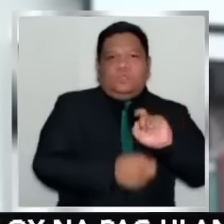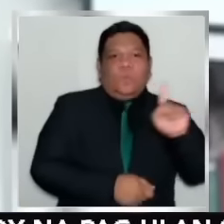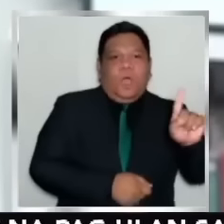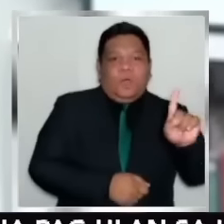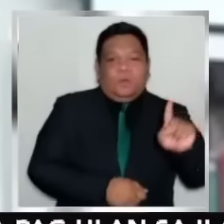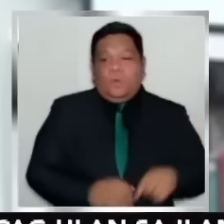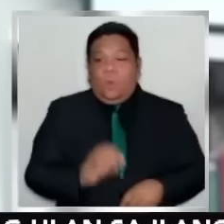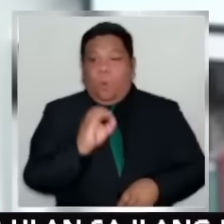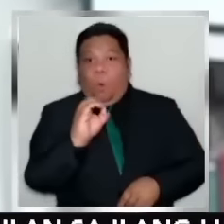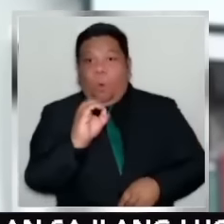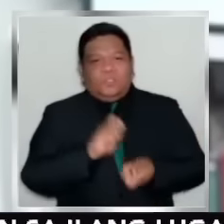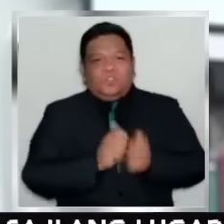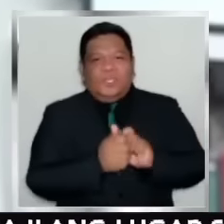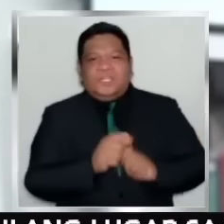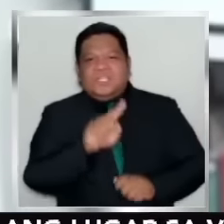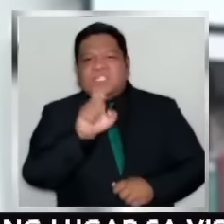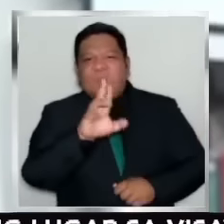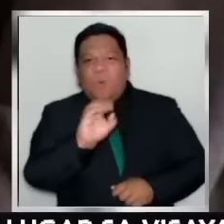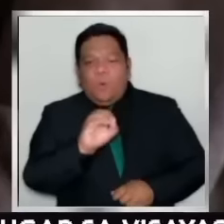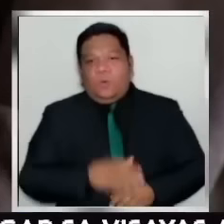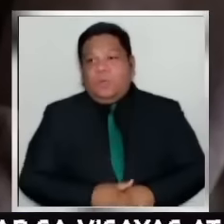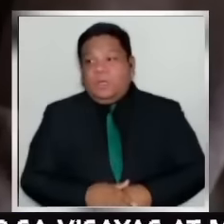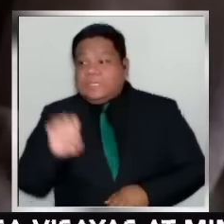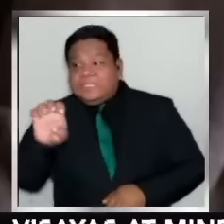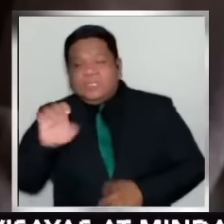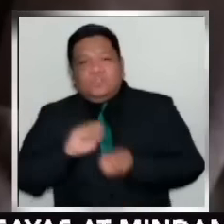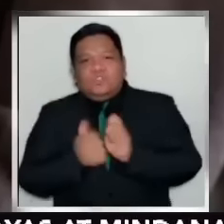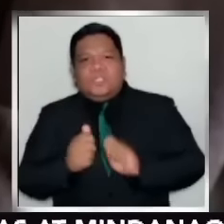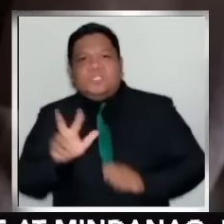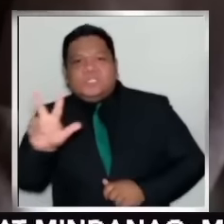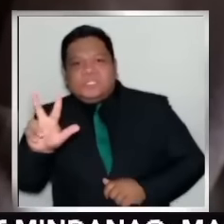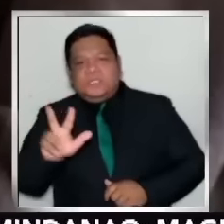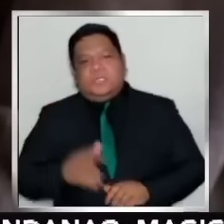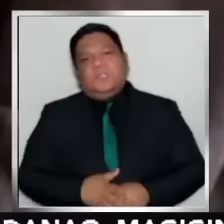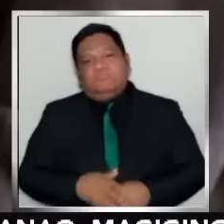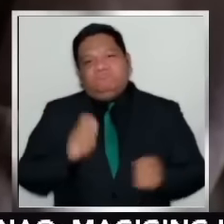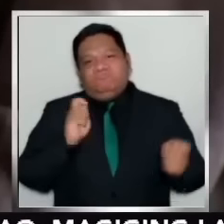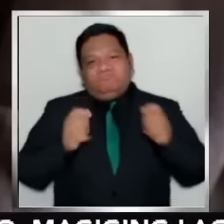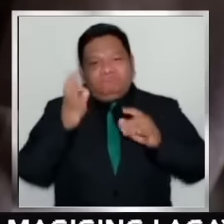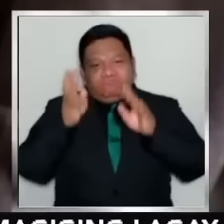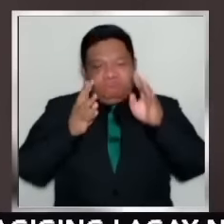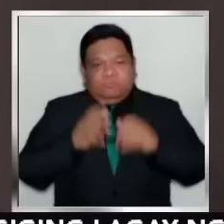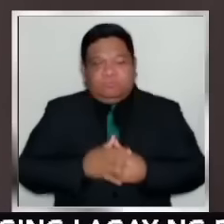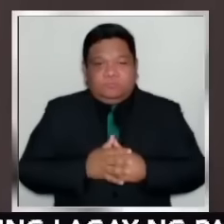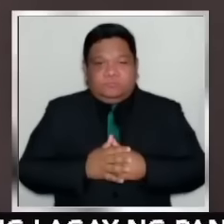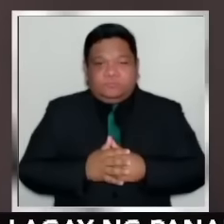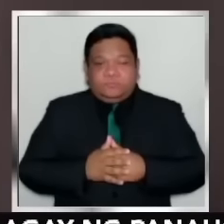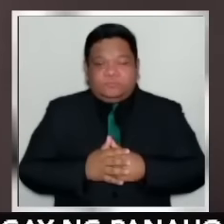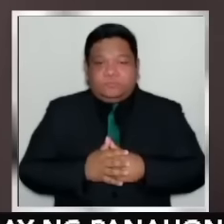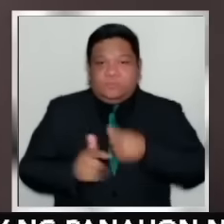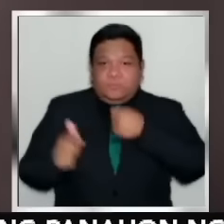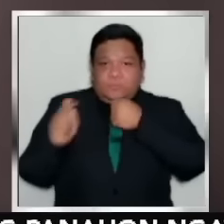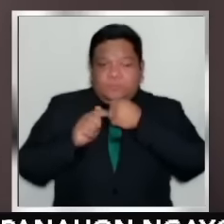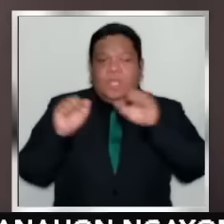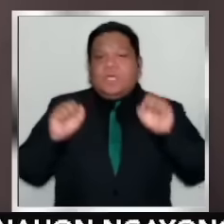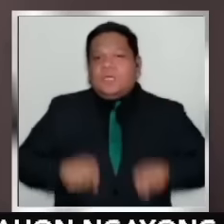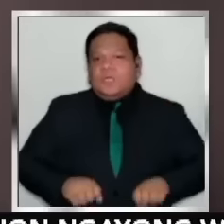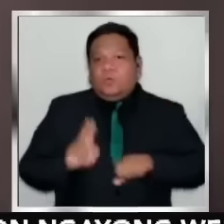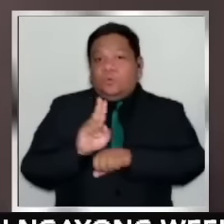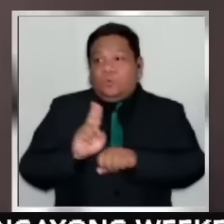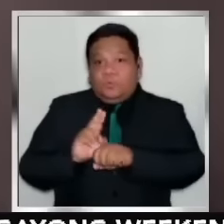Mas mahirap siyang hulaan, pero madaling tandaan. O kaya gumamit ng two-factor authentication na available sa iba't ibang